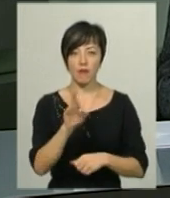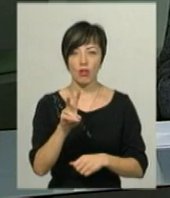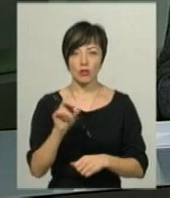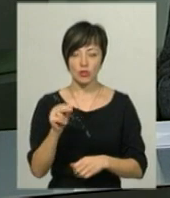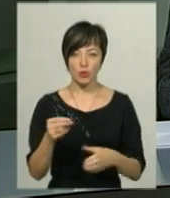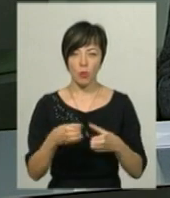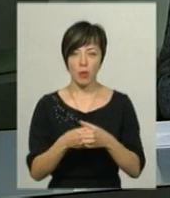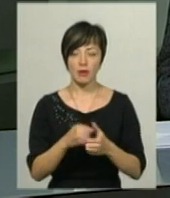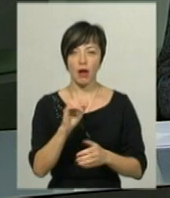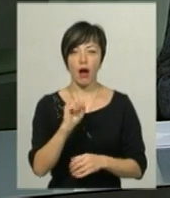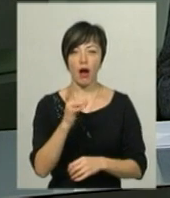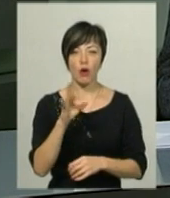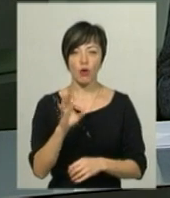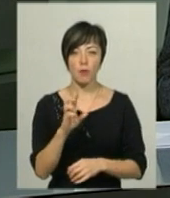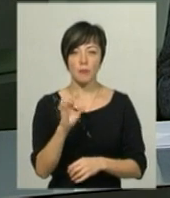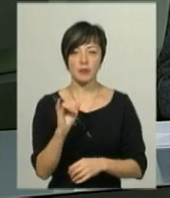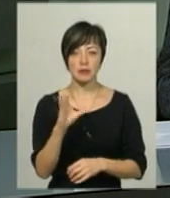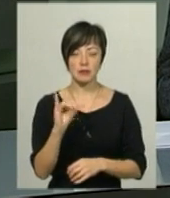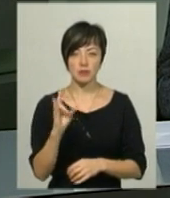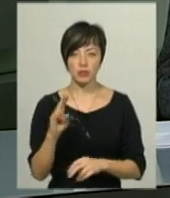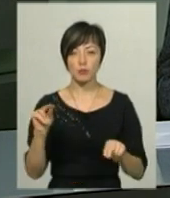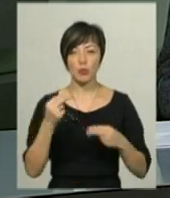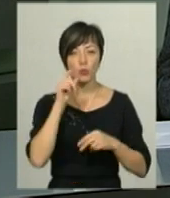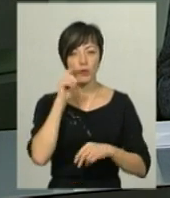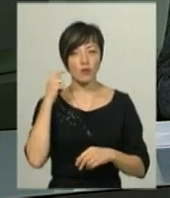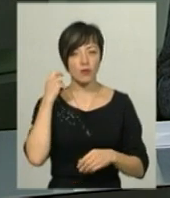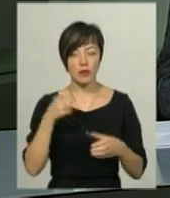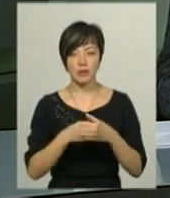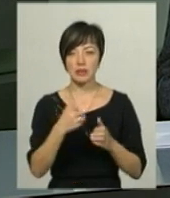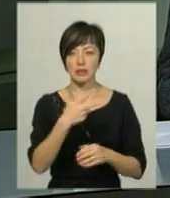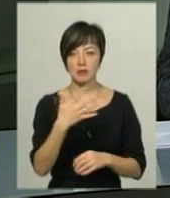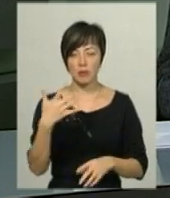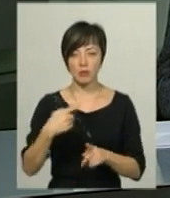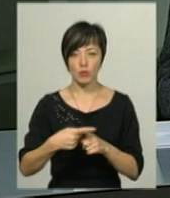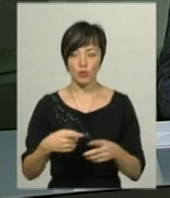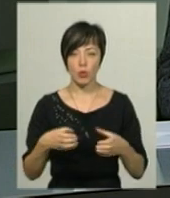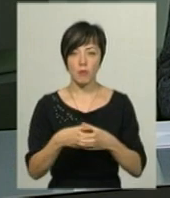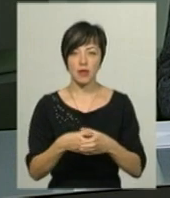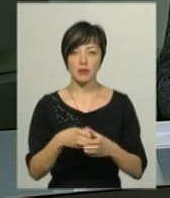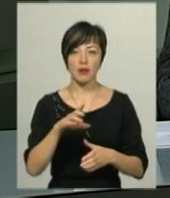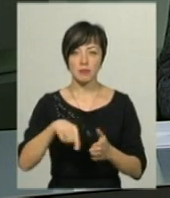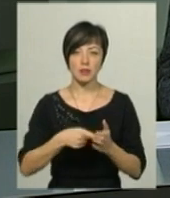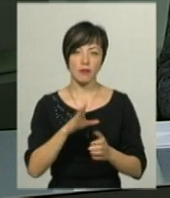команда «Агробізнес». Чемпіонами України у віковій категорії 35+ стала команда з